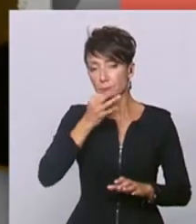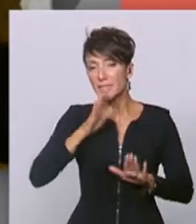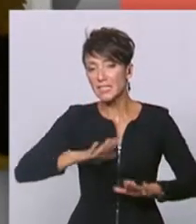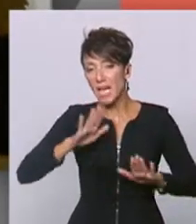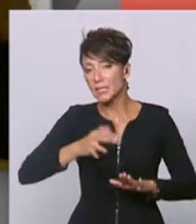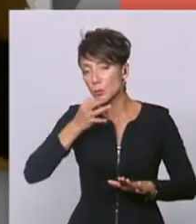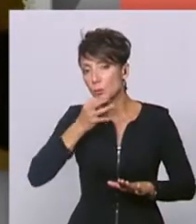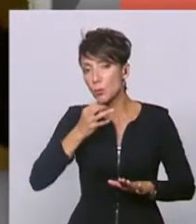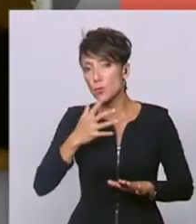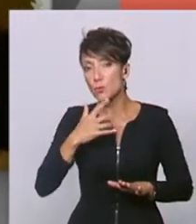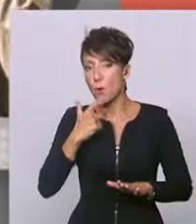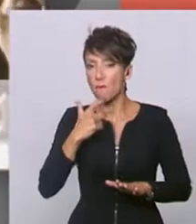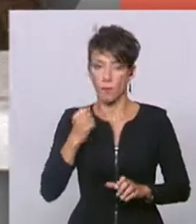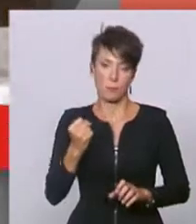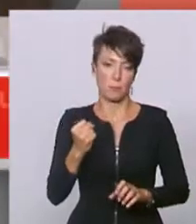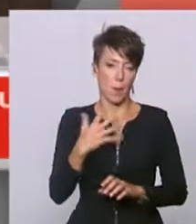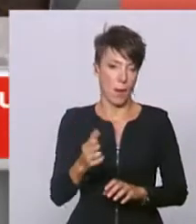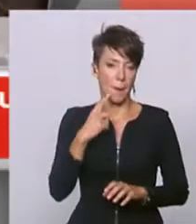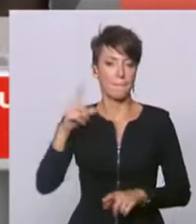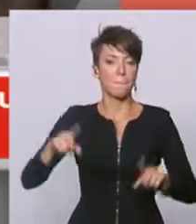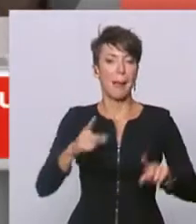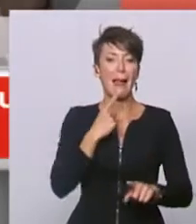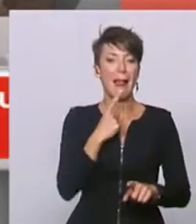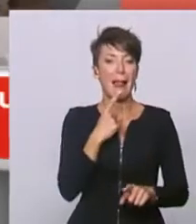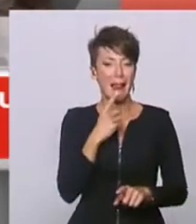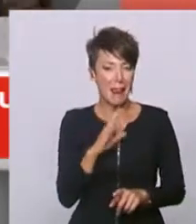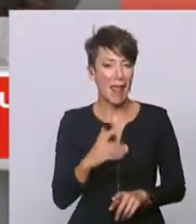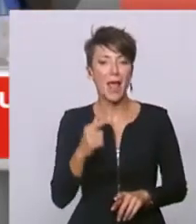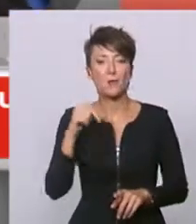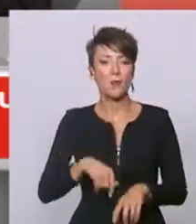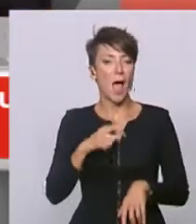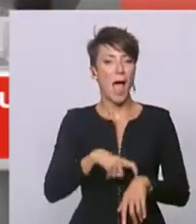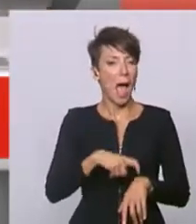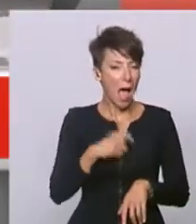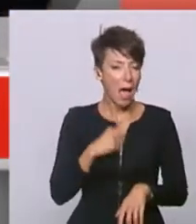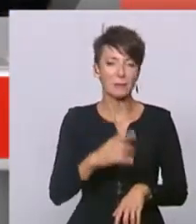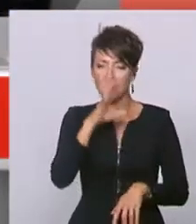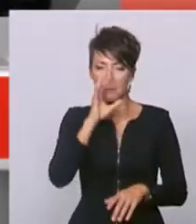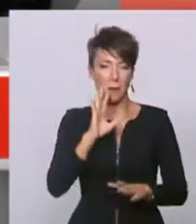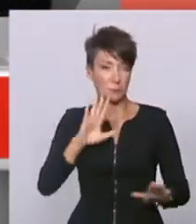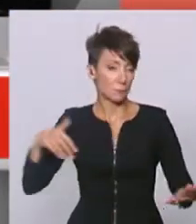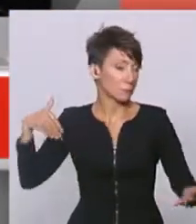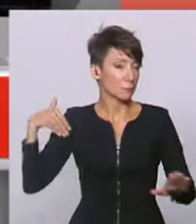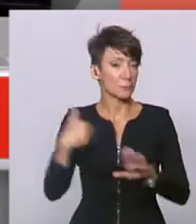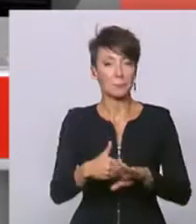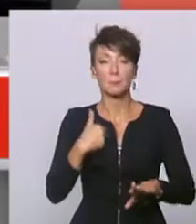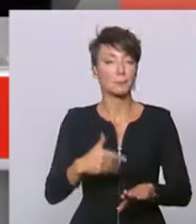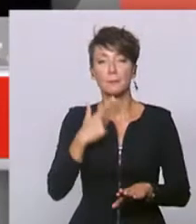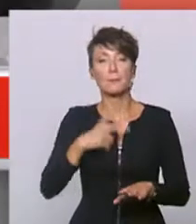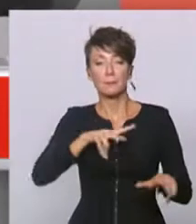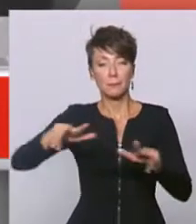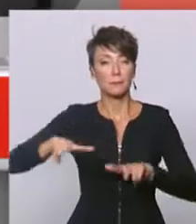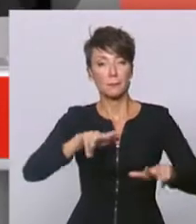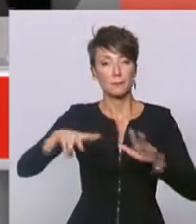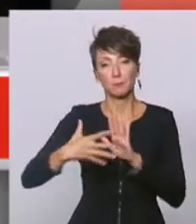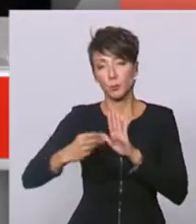φωνή του είναι χαρακτηριστική. Κάποιοι λέτε ποιο πουλάκι του πάει. Ακόμα και τώρα, μετά από τα μηνύματά μου, τα ηχητικά που τα λέτε ψεύτικα,